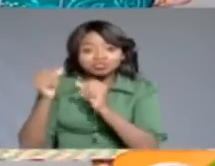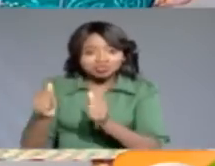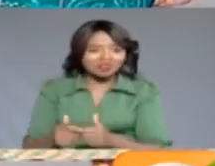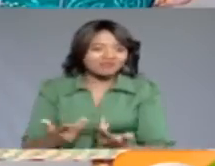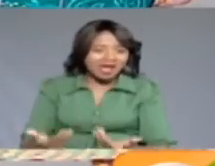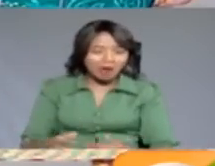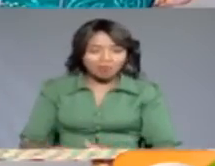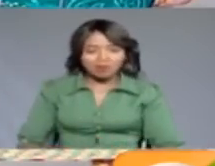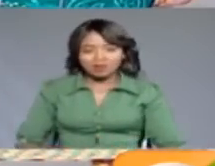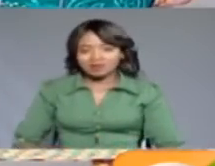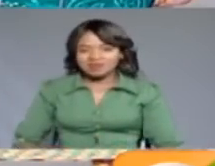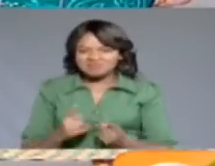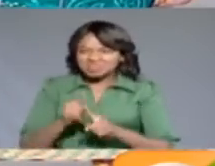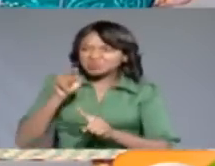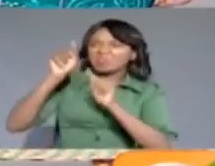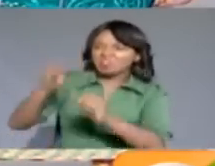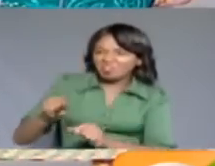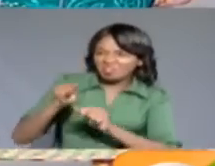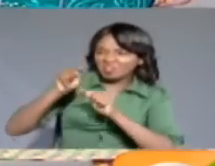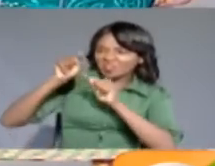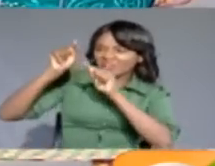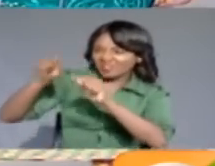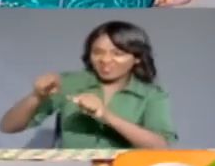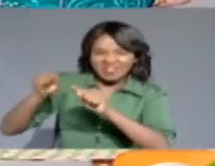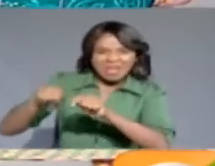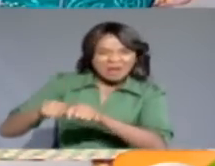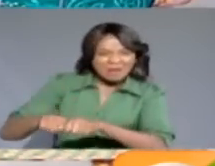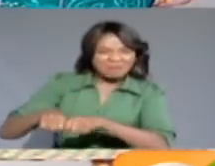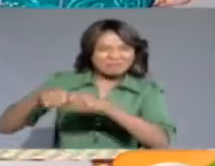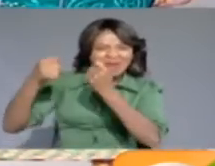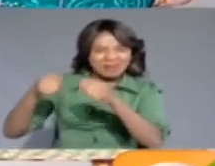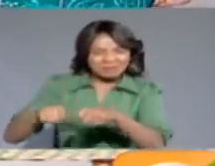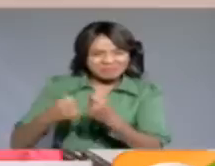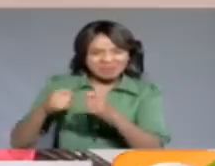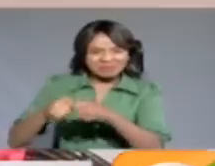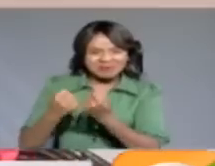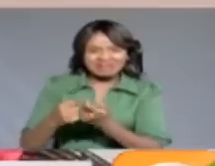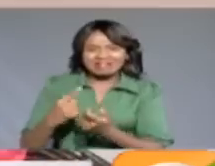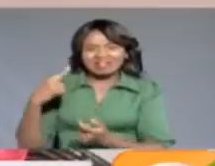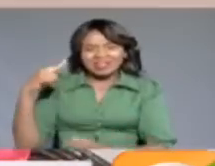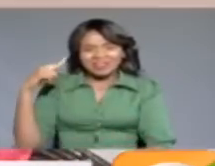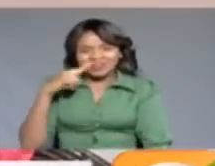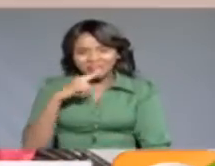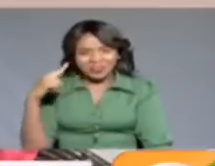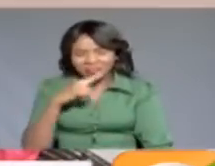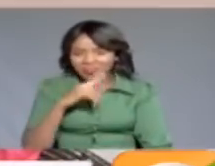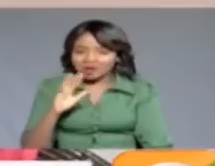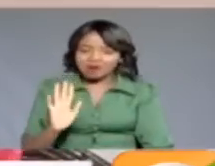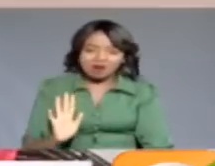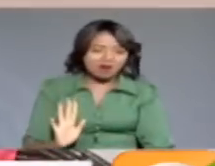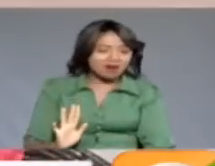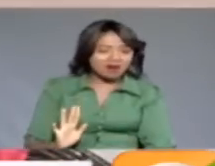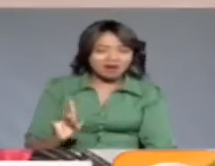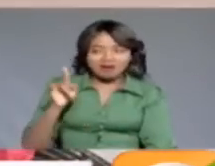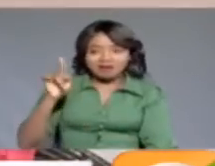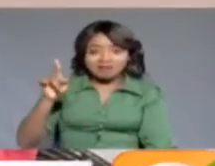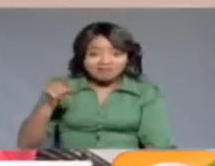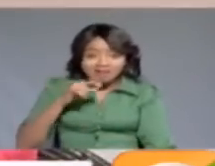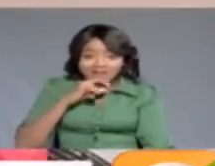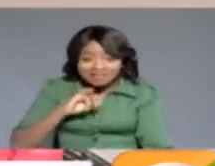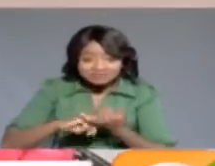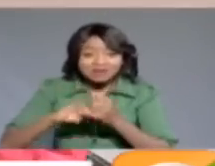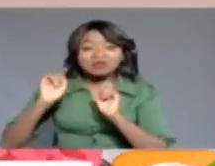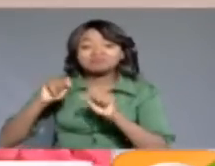ngo. Lakini kama utakuwa na lugha zile sauti tatu za mwanamke za kuongea na bwana kama amechelewa, utapata kwamba yule